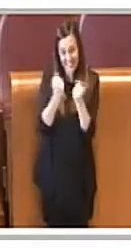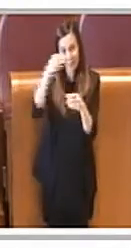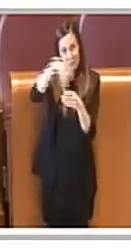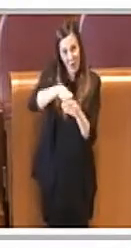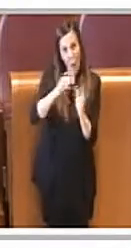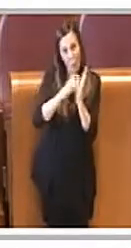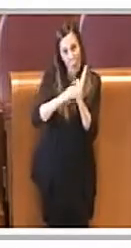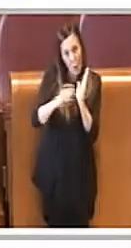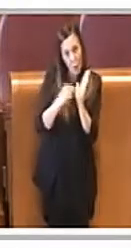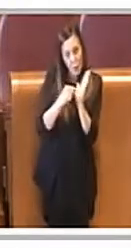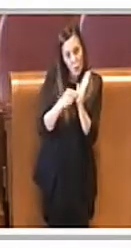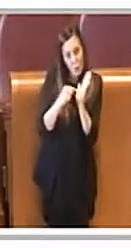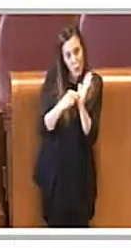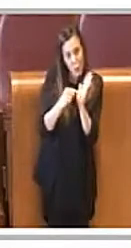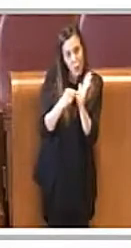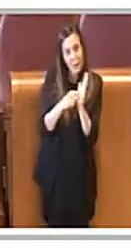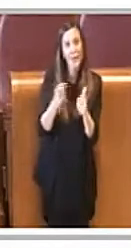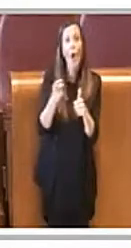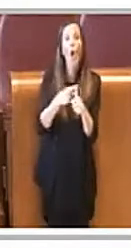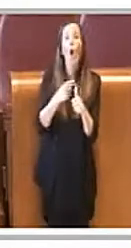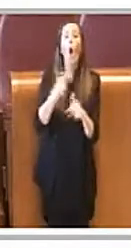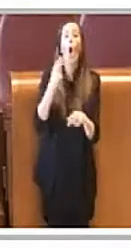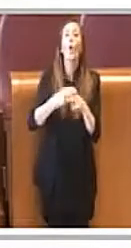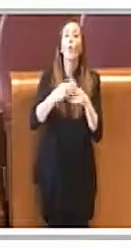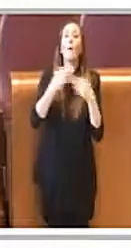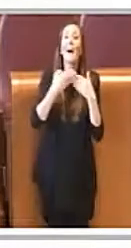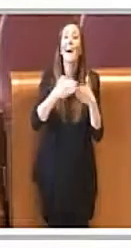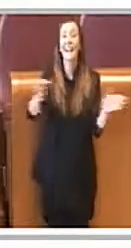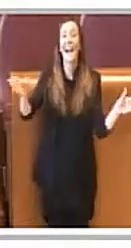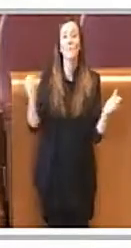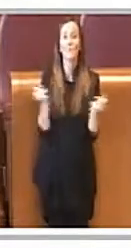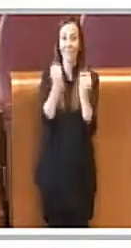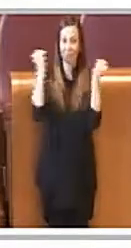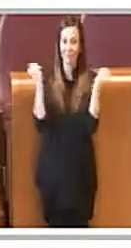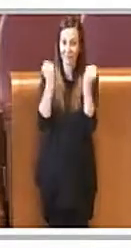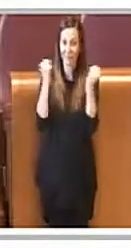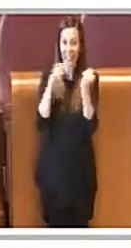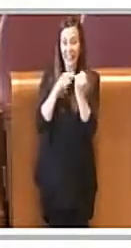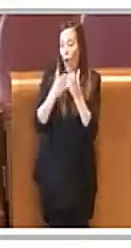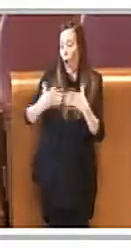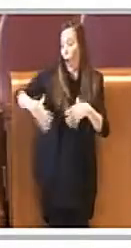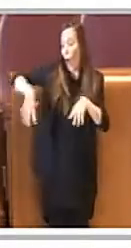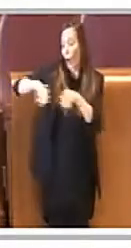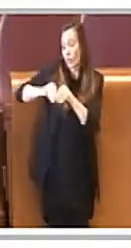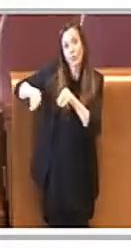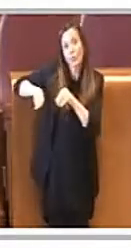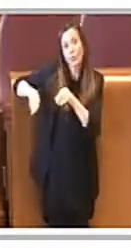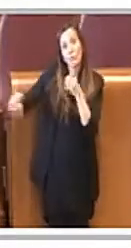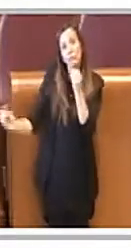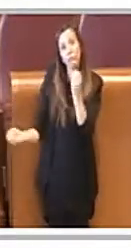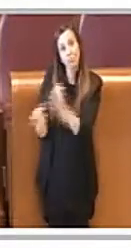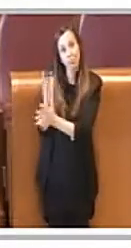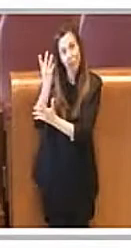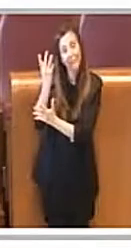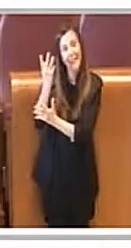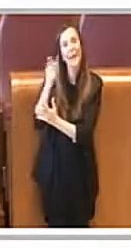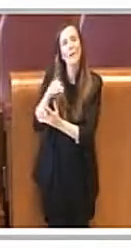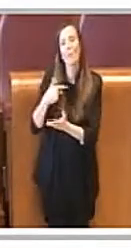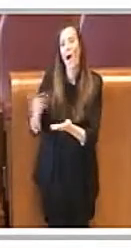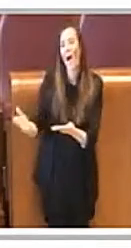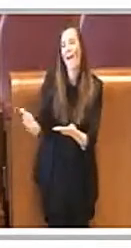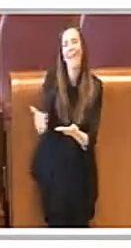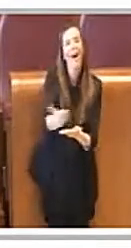mozione sono Roma Riapre, che è un'iniziativa appunto della Giunta, che è una